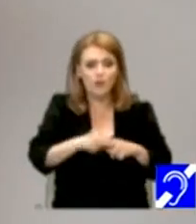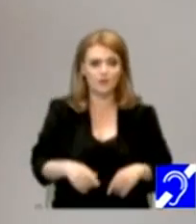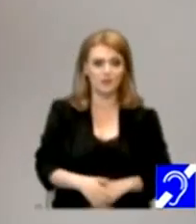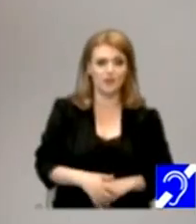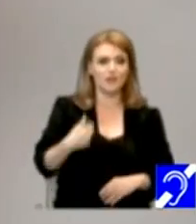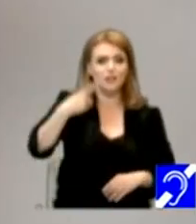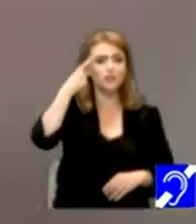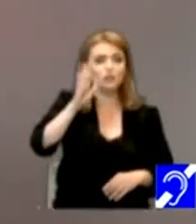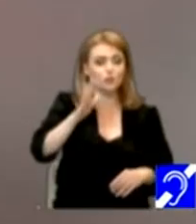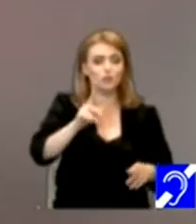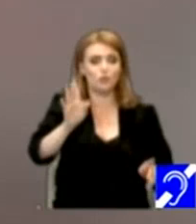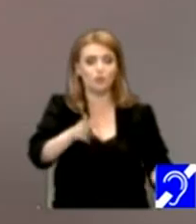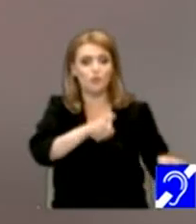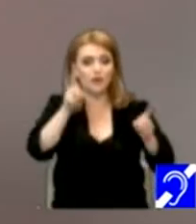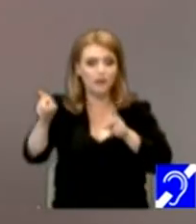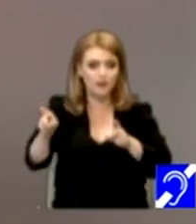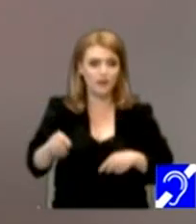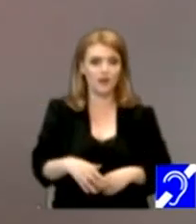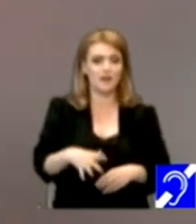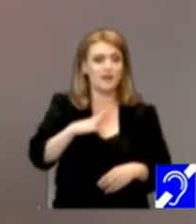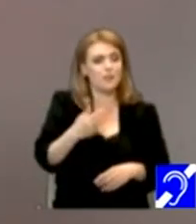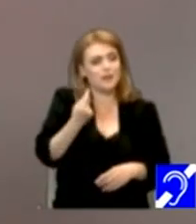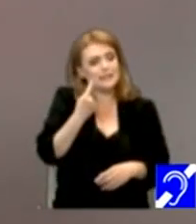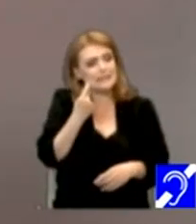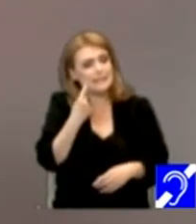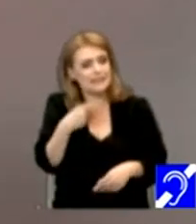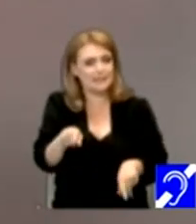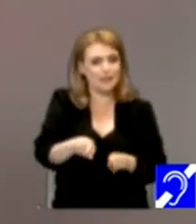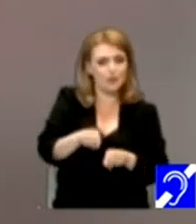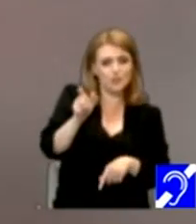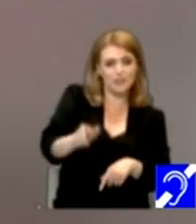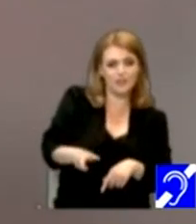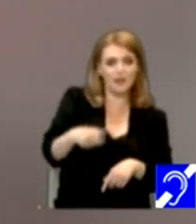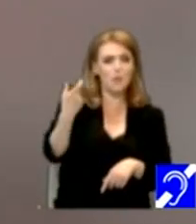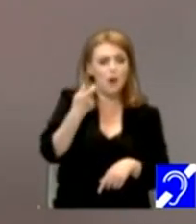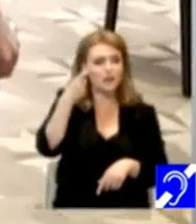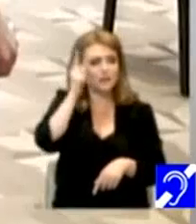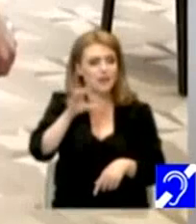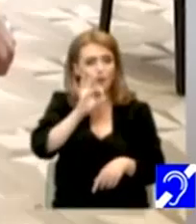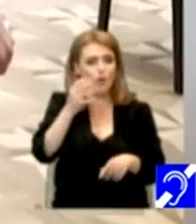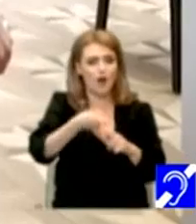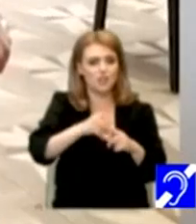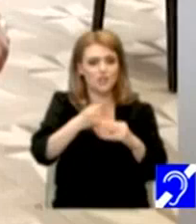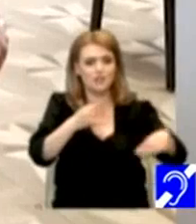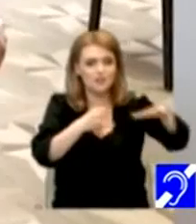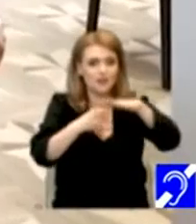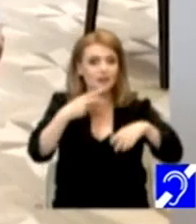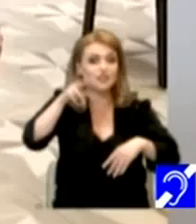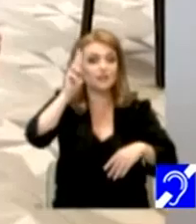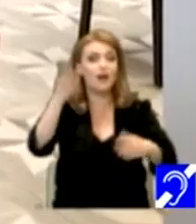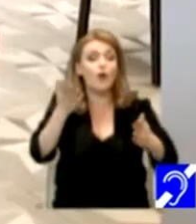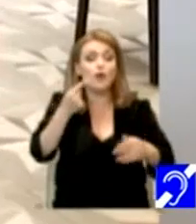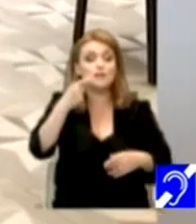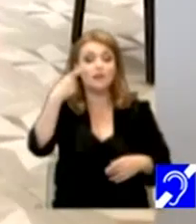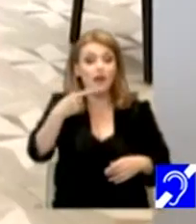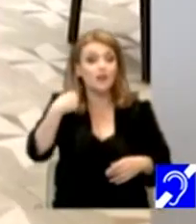spre marea mea rușine, eram ignorantă despre Belgia, nu știam nici măcar ce limbă se vorbește, credeam că